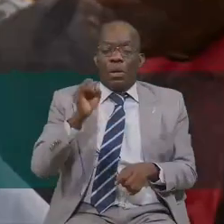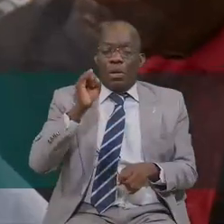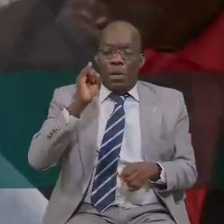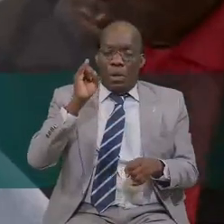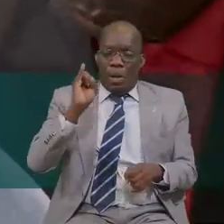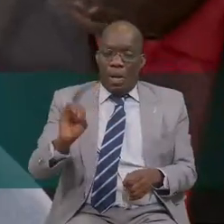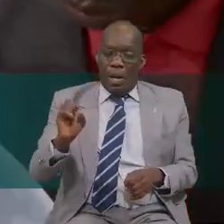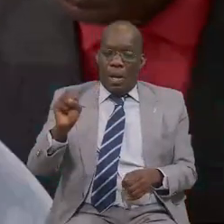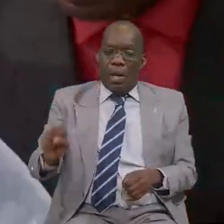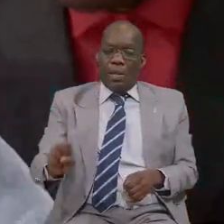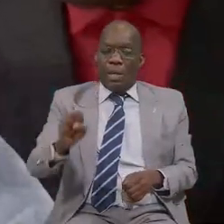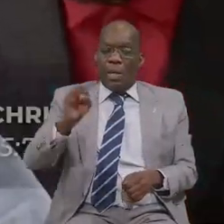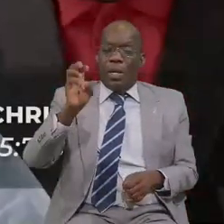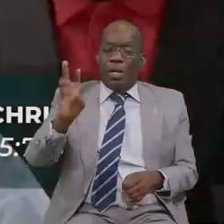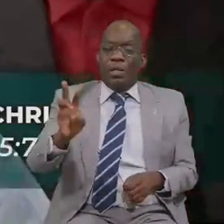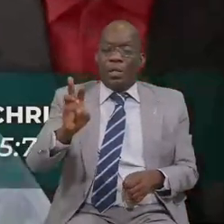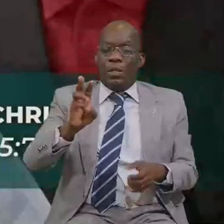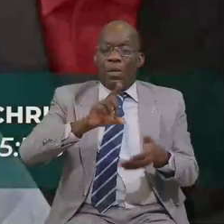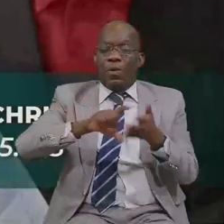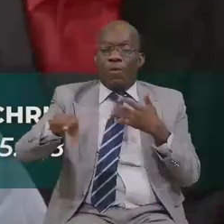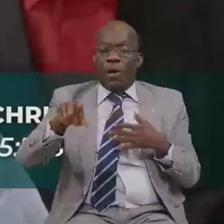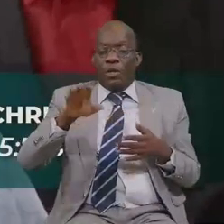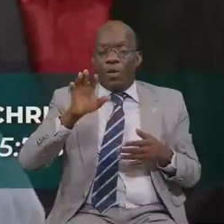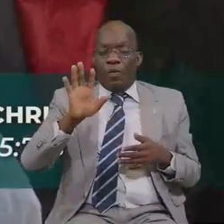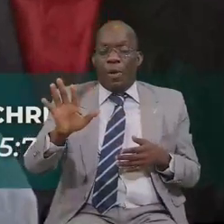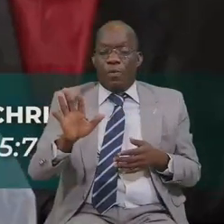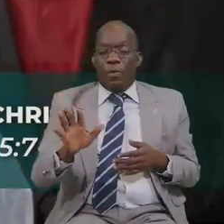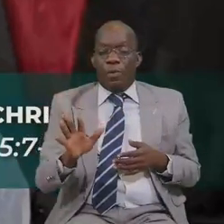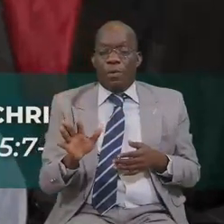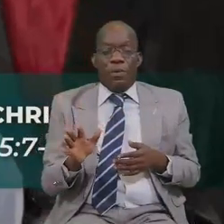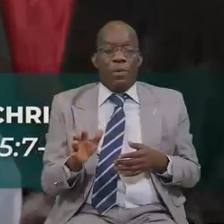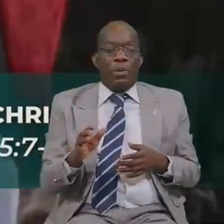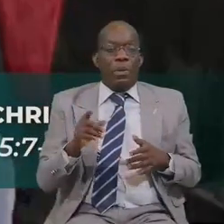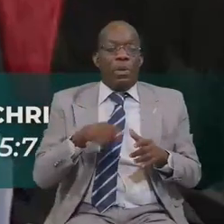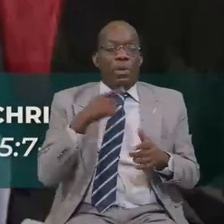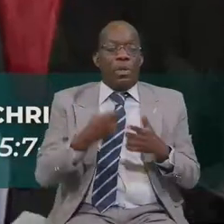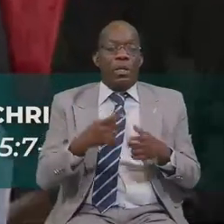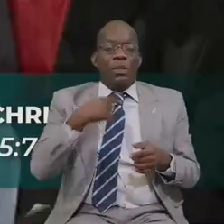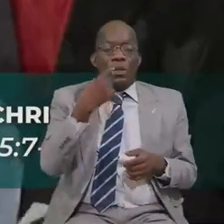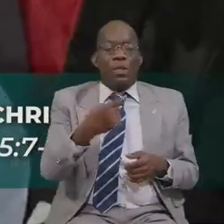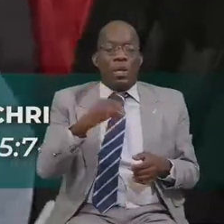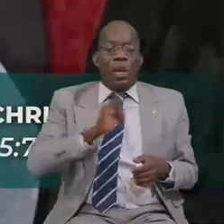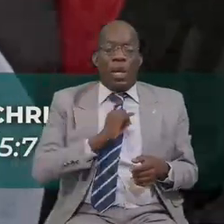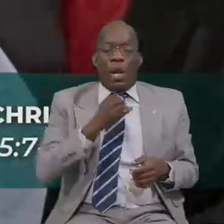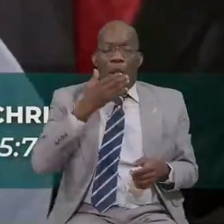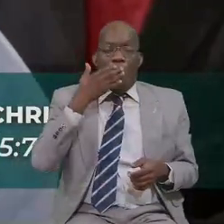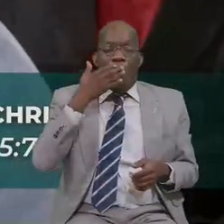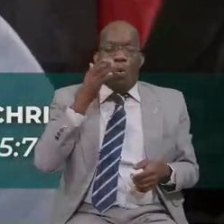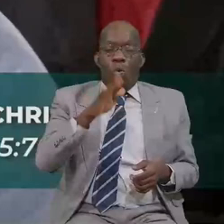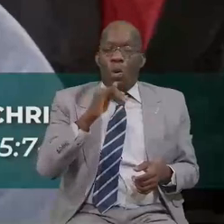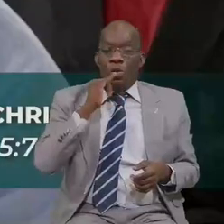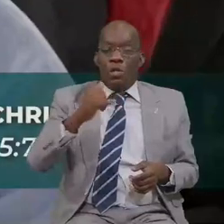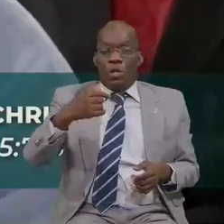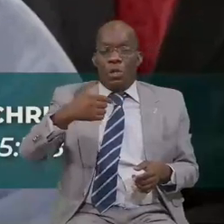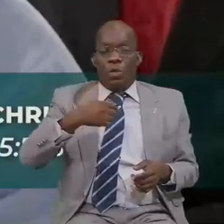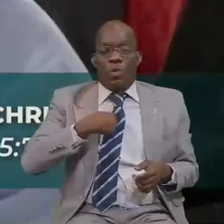6, verset 5. Ésaïe 6, 5. Je dis malheur à moi,